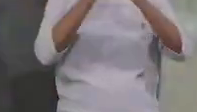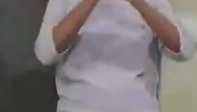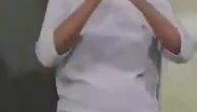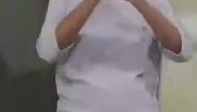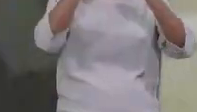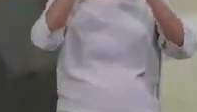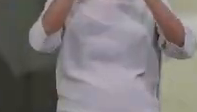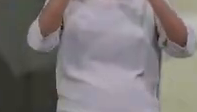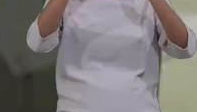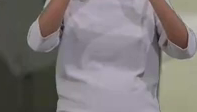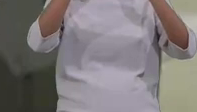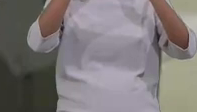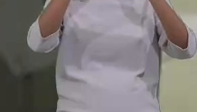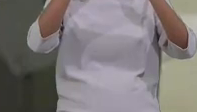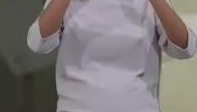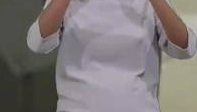Père fidèle.